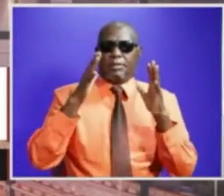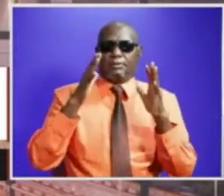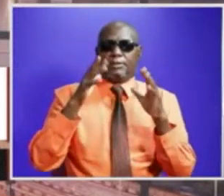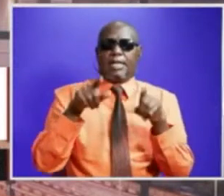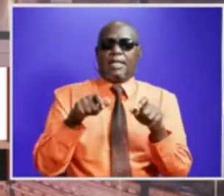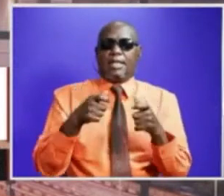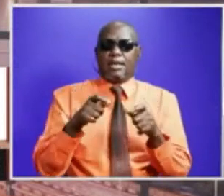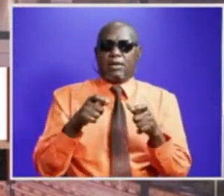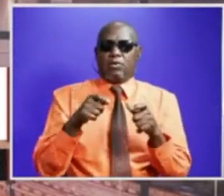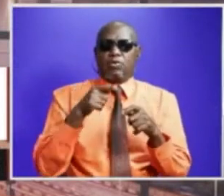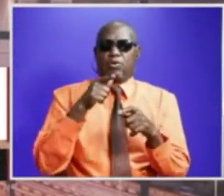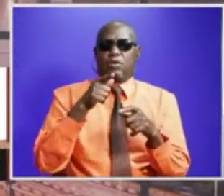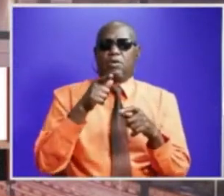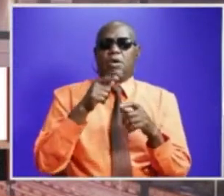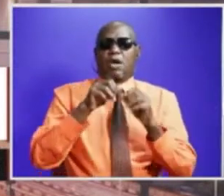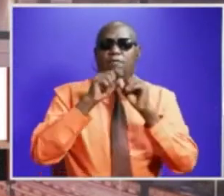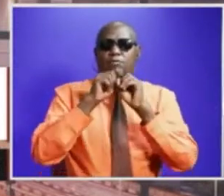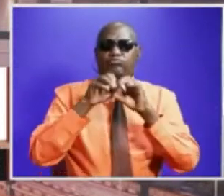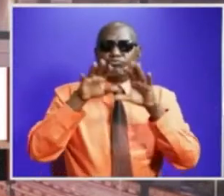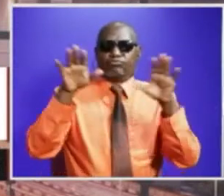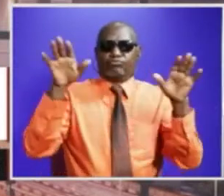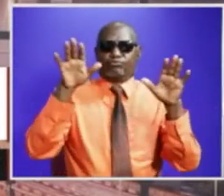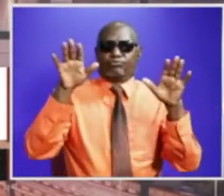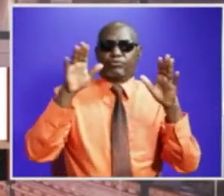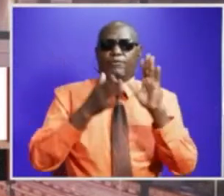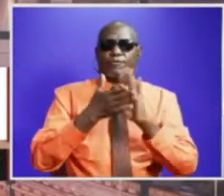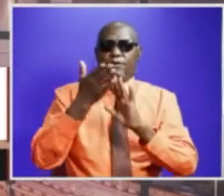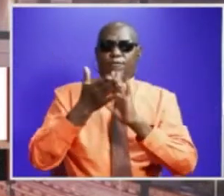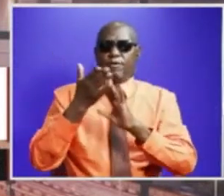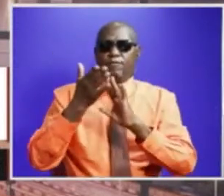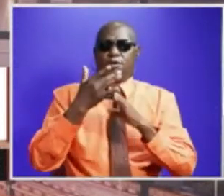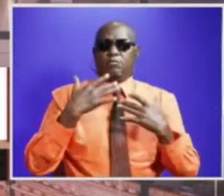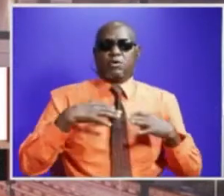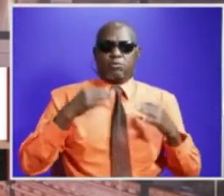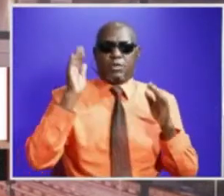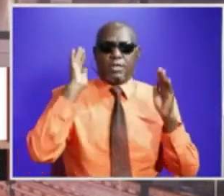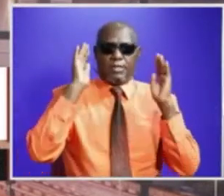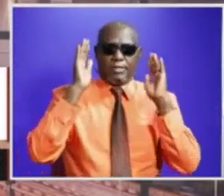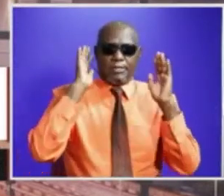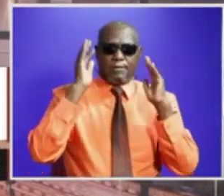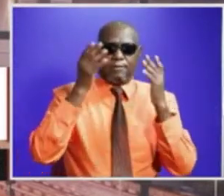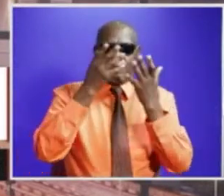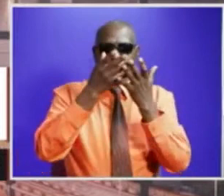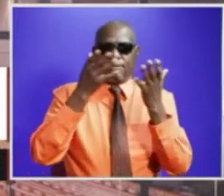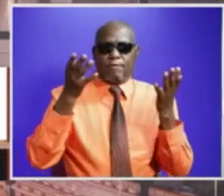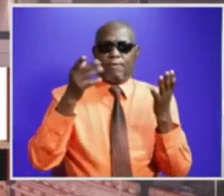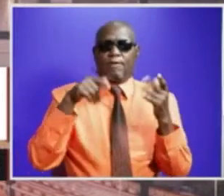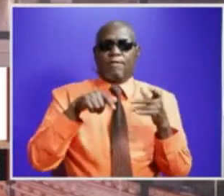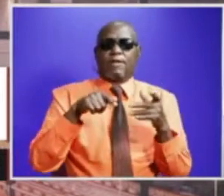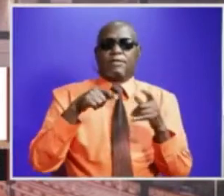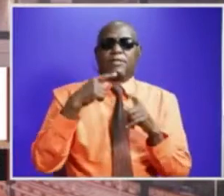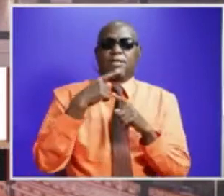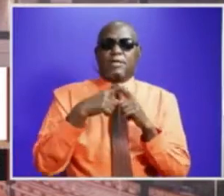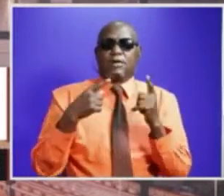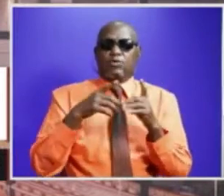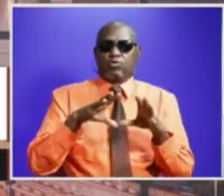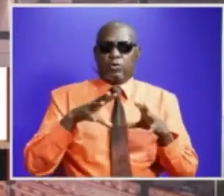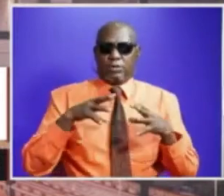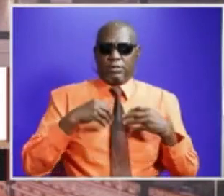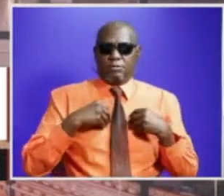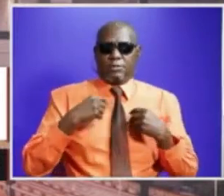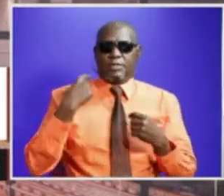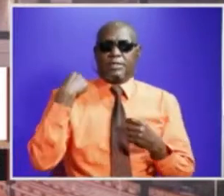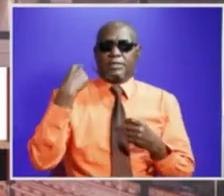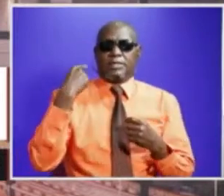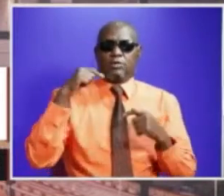cha kufikisha ujumbe haraka kwa wasikilizaji. Kauli mbiu ya mwaka huu ikiwa ni kukumbatia jana, leo na kesho ya